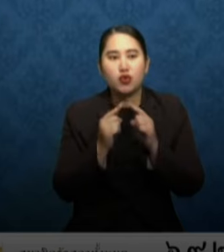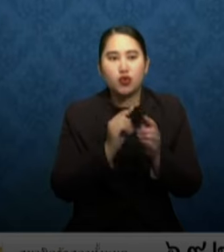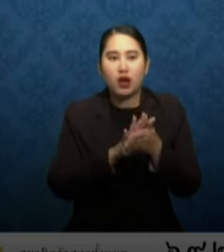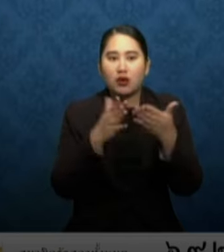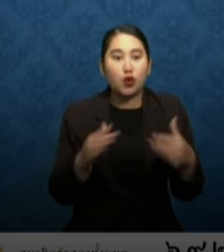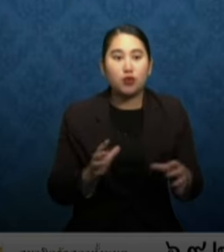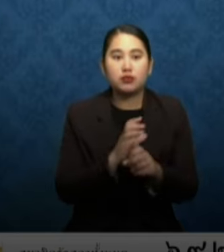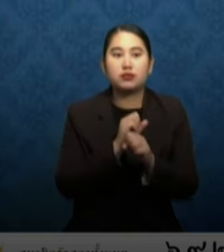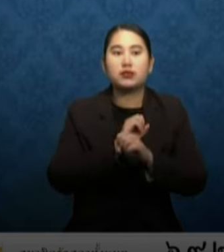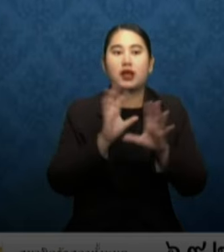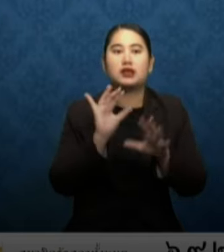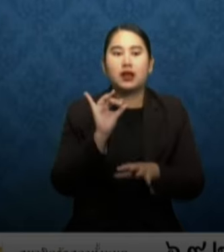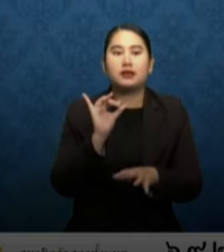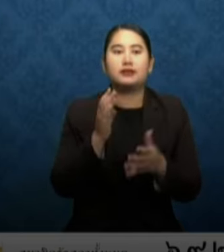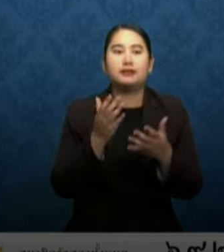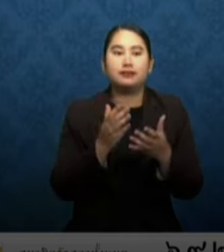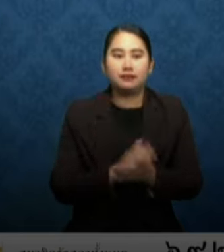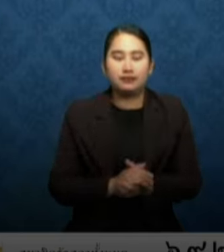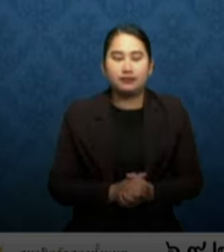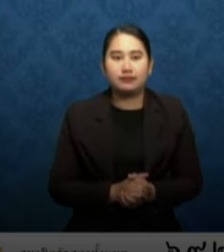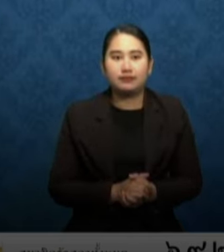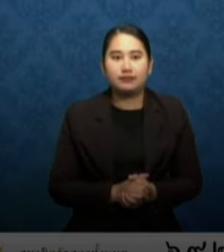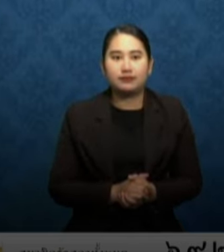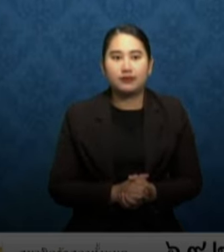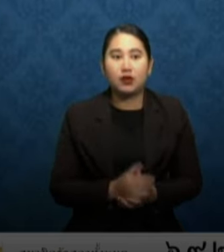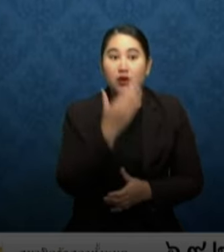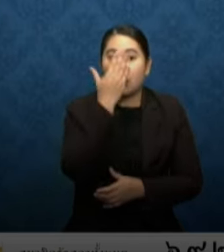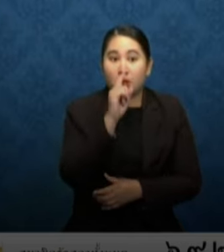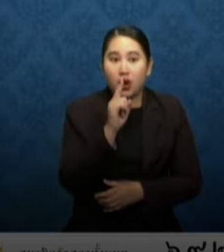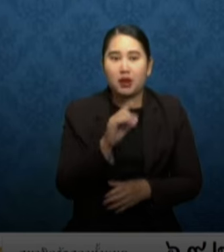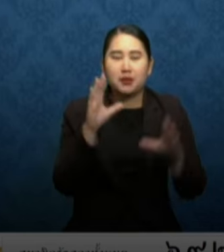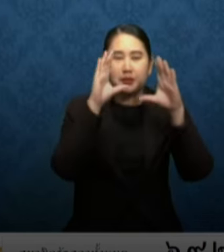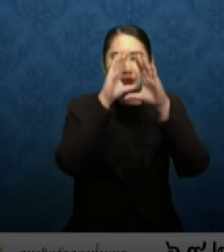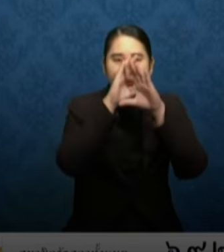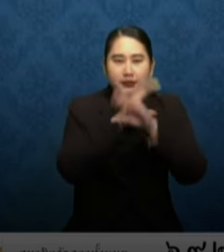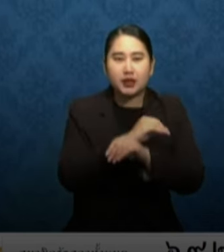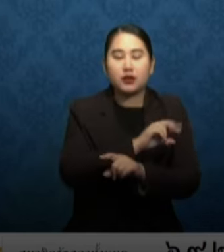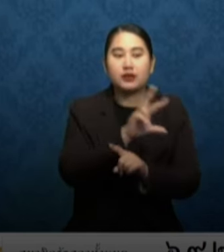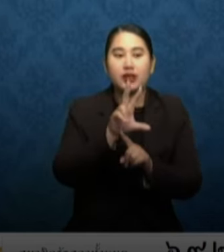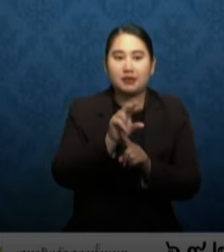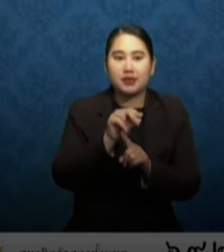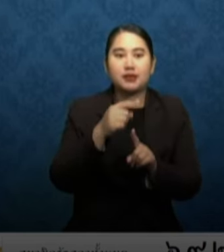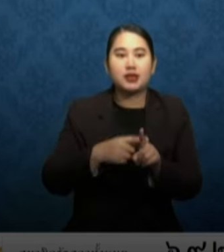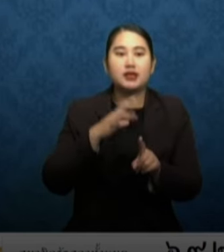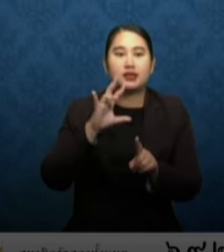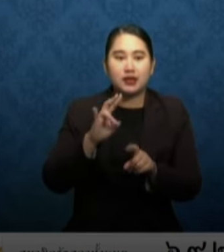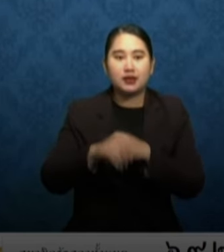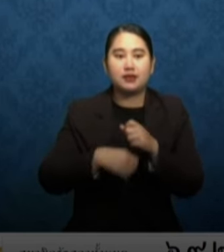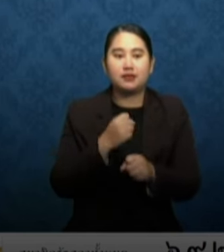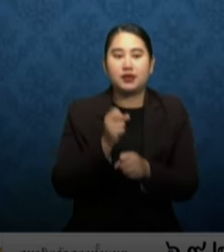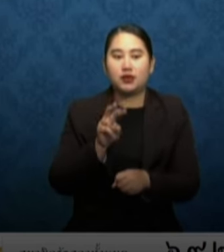แต่สิ่งที่เกิดขึ้นมันไม่ได้เป็นเช่นนั้นเพราะช่วงค่ำๆของวันที่ 30กรกฎาคม